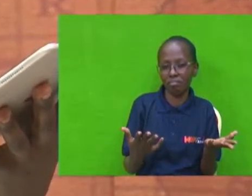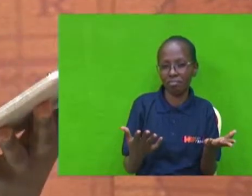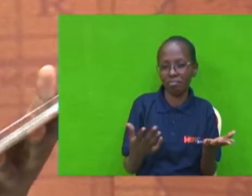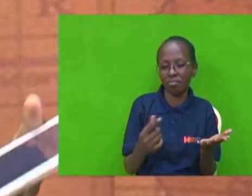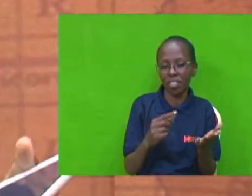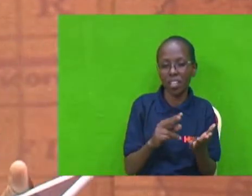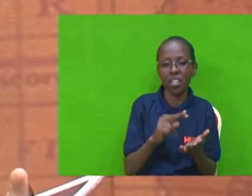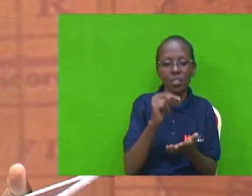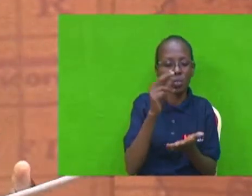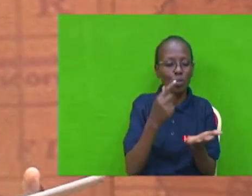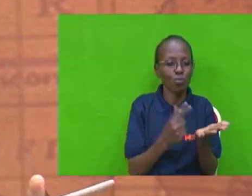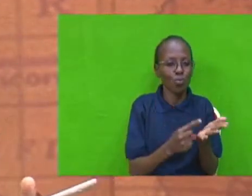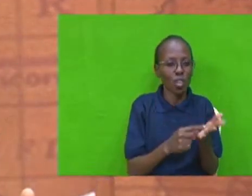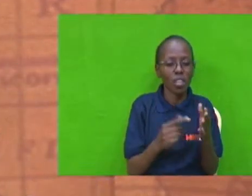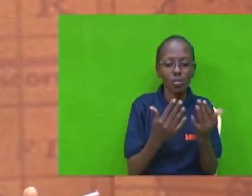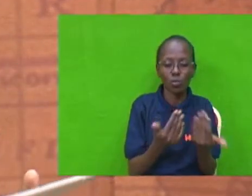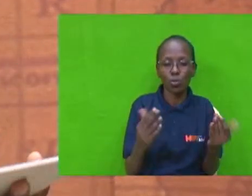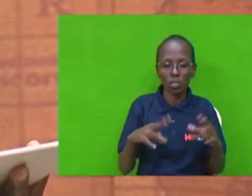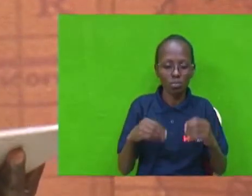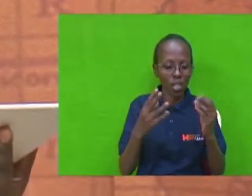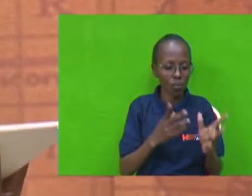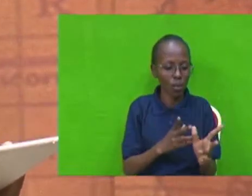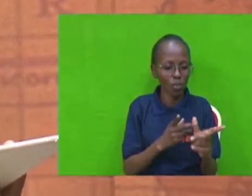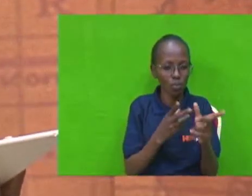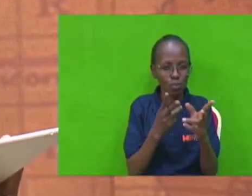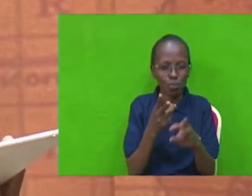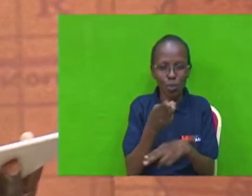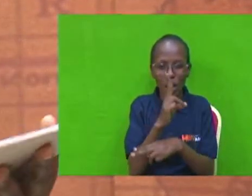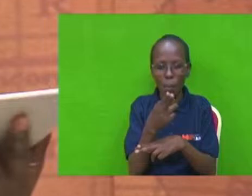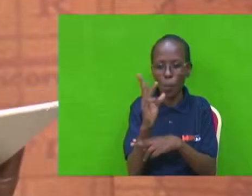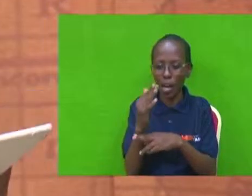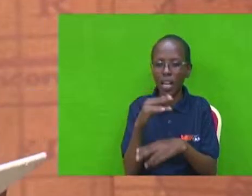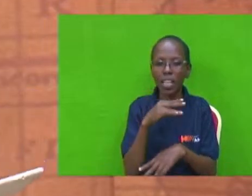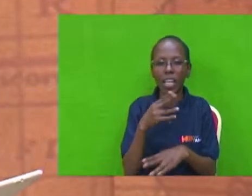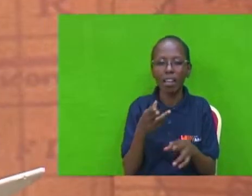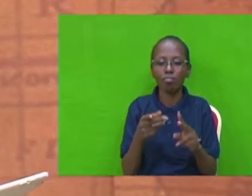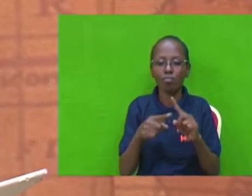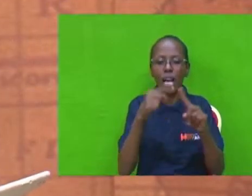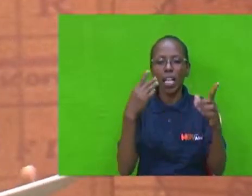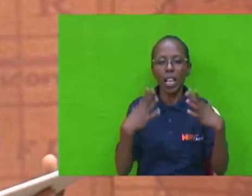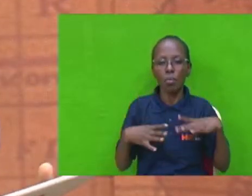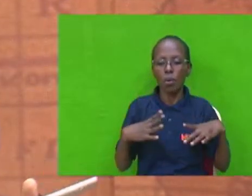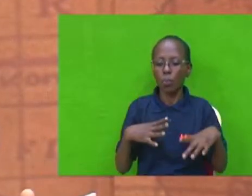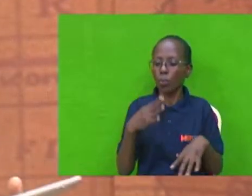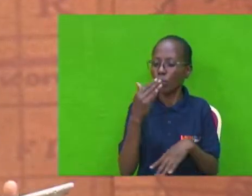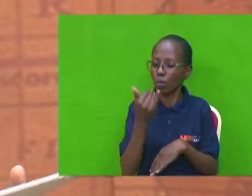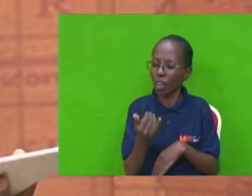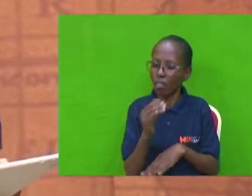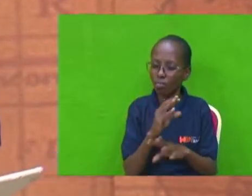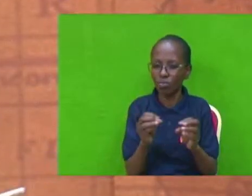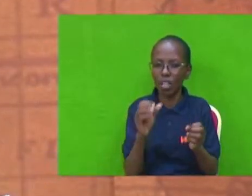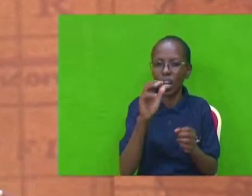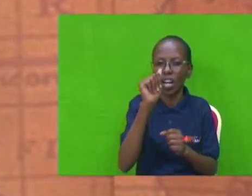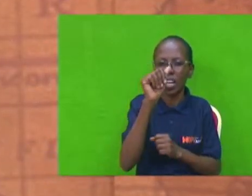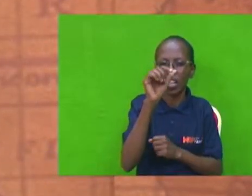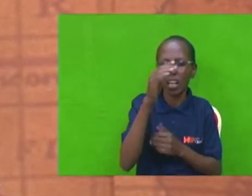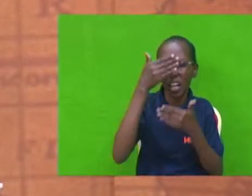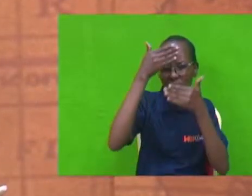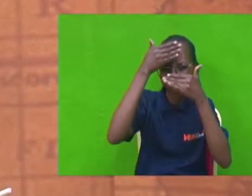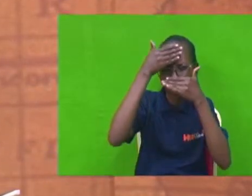Uganda, kuna watoto wadogo wamepewa bunduki na wanaoua watu. Hawa watoto si watu wadogo kwao. Alshababu kwani mtoto ni